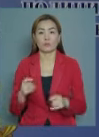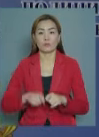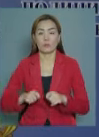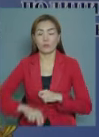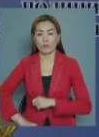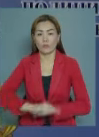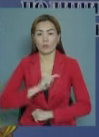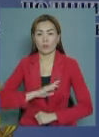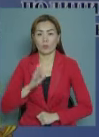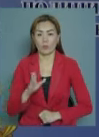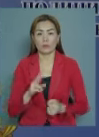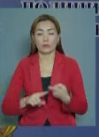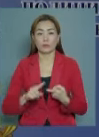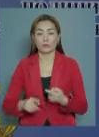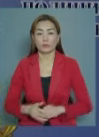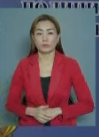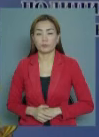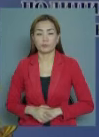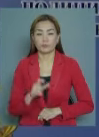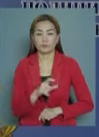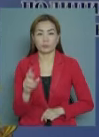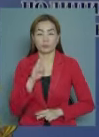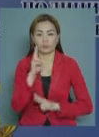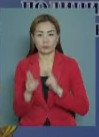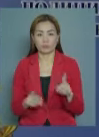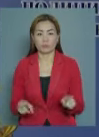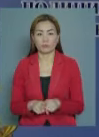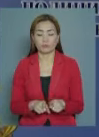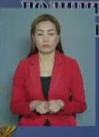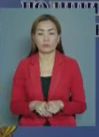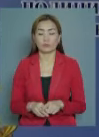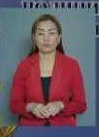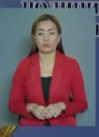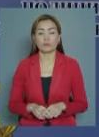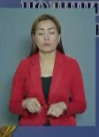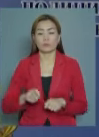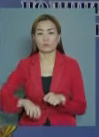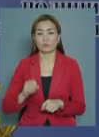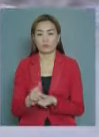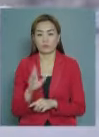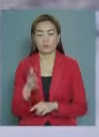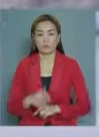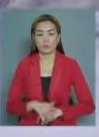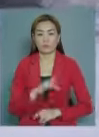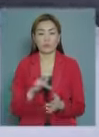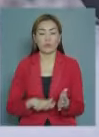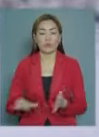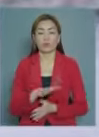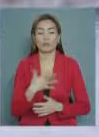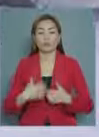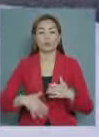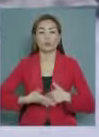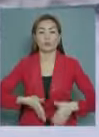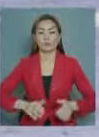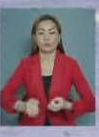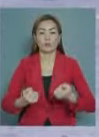негізінде орнатылды. Және де тұрғындардың арыз шағымы негізінде зерделеп, сол бойынша тиісті нұсқама жолданды. Қала ішіндегі шағын